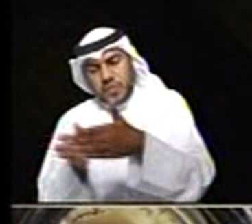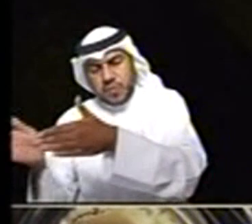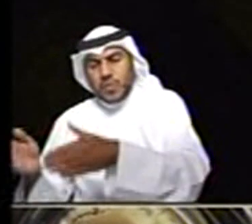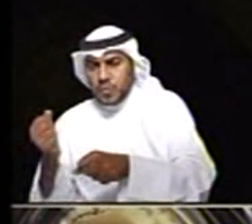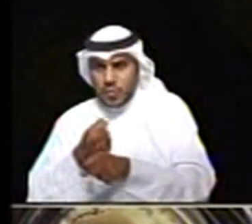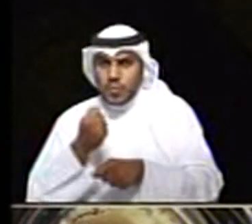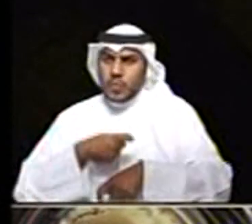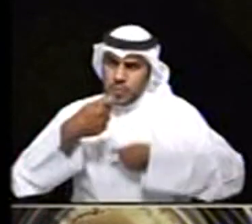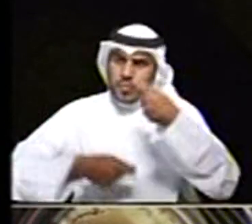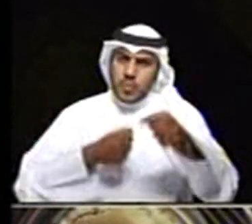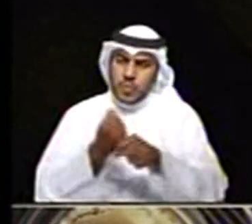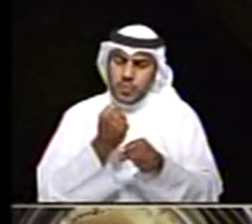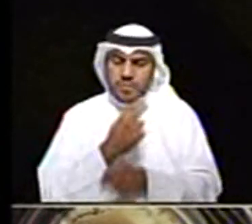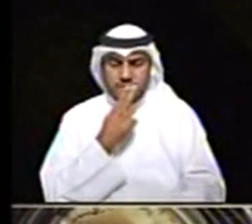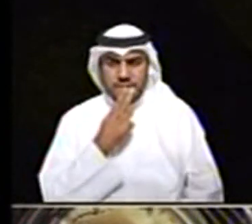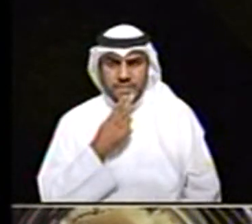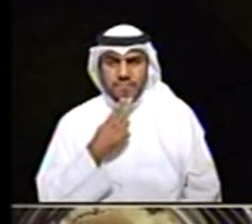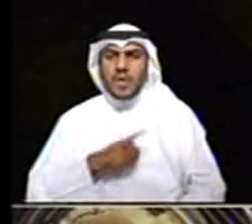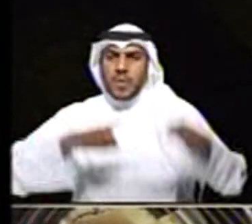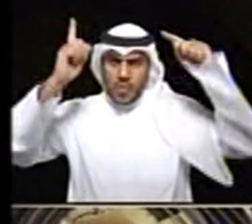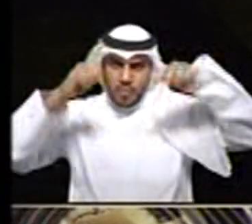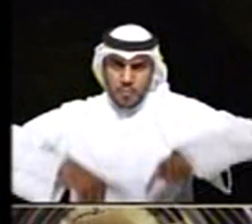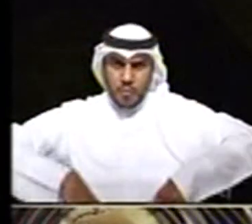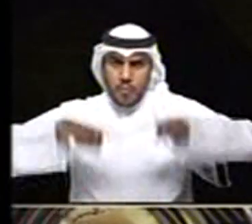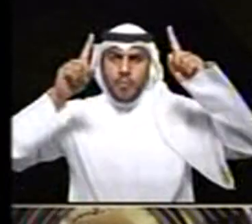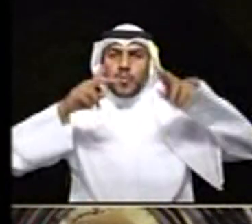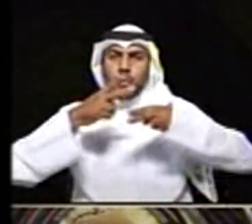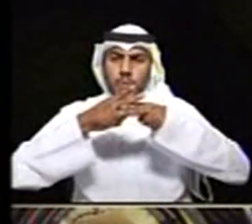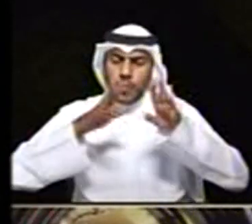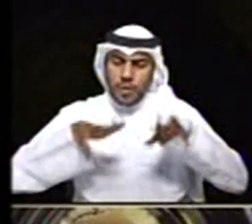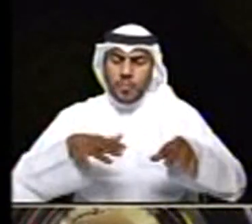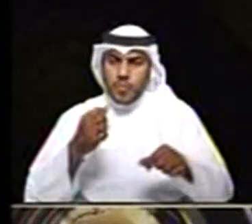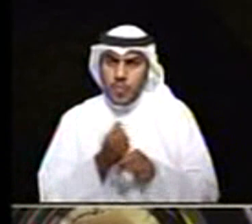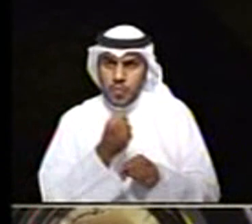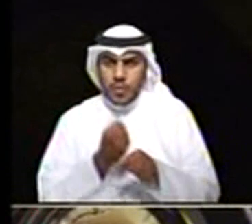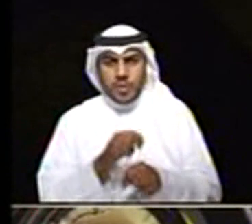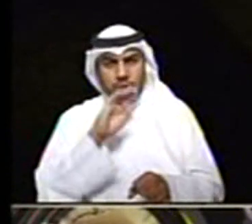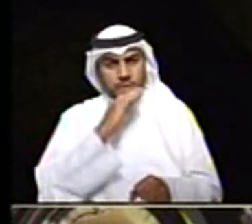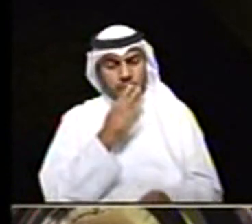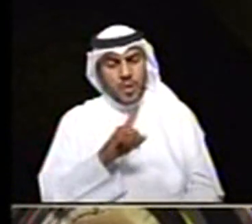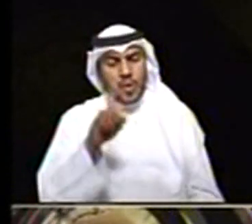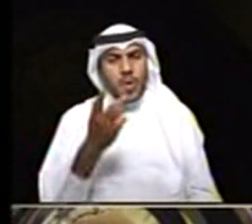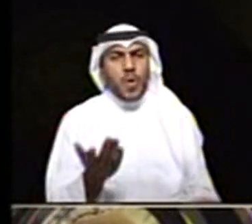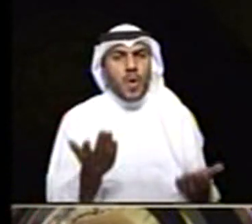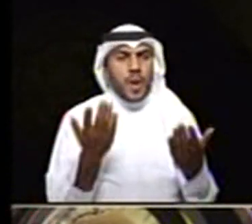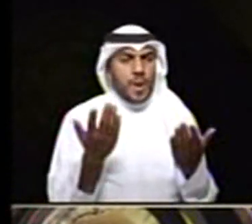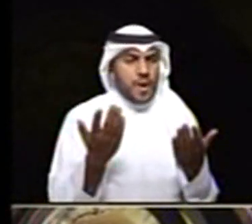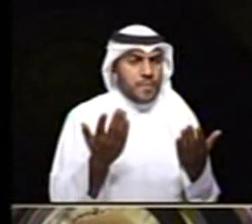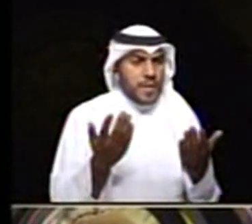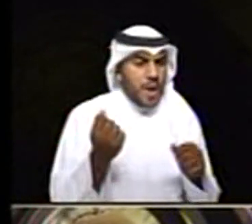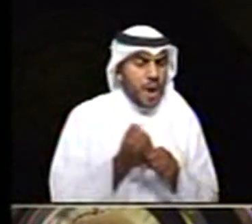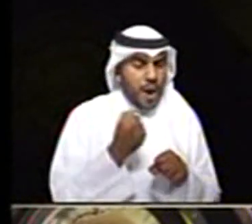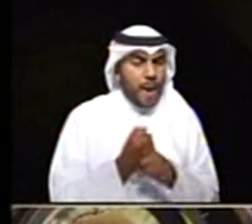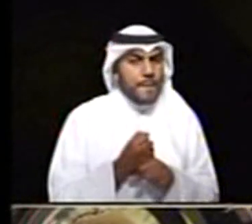والعمل على مدار 24 ساعة من قبل بلدية الكويت، ولله الحمد طلبنا يعني